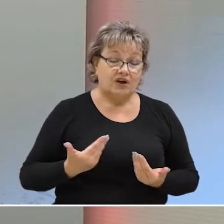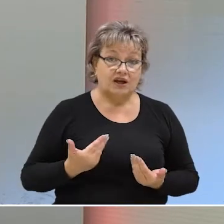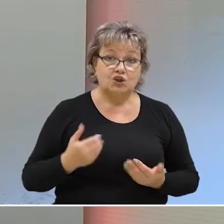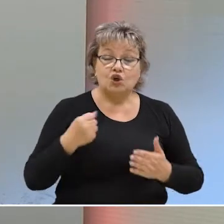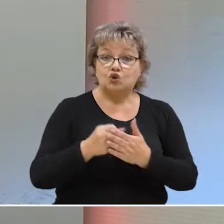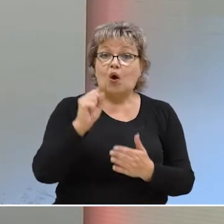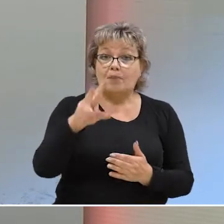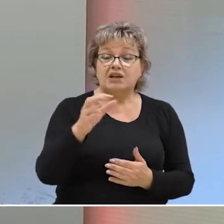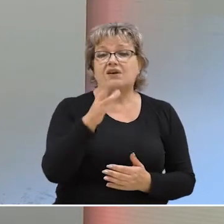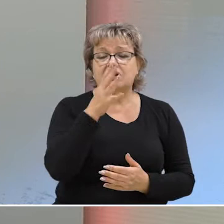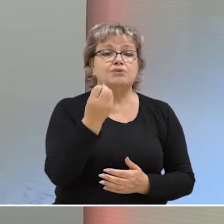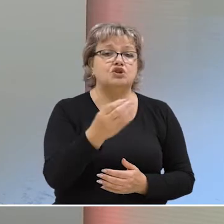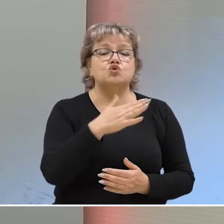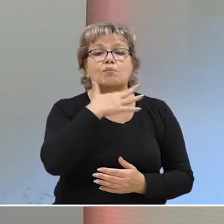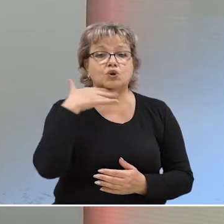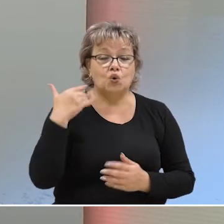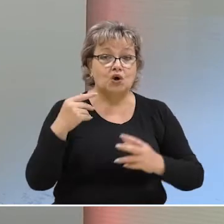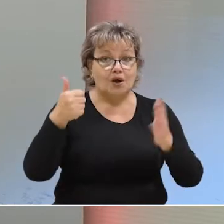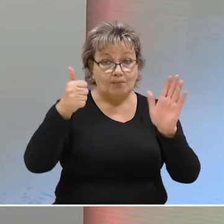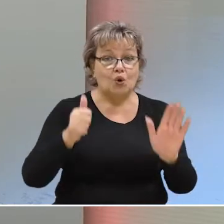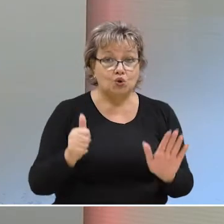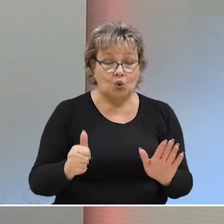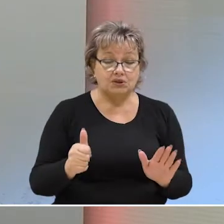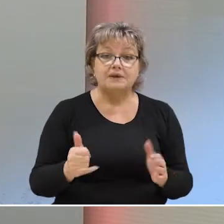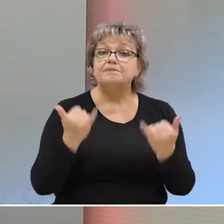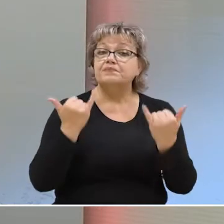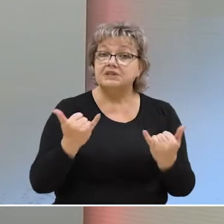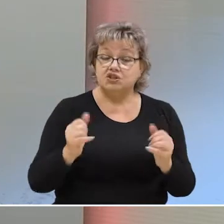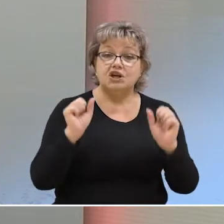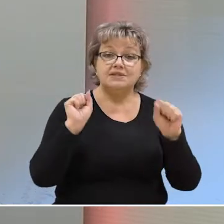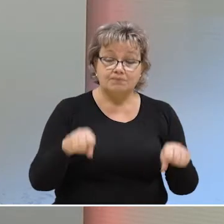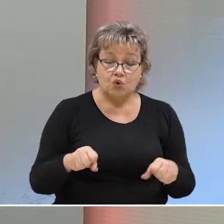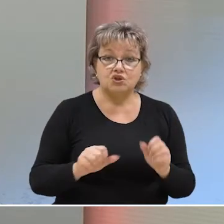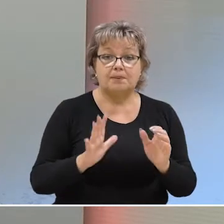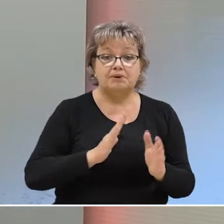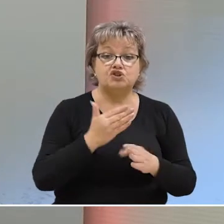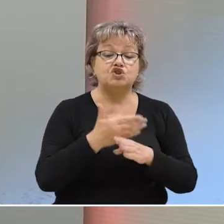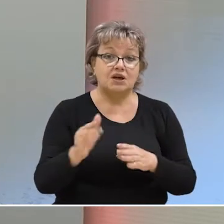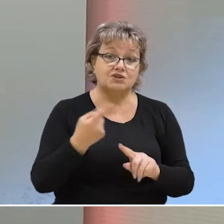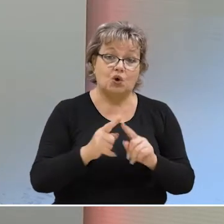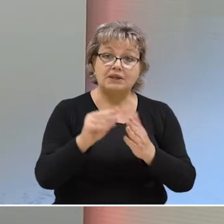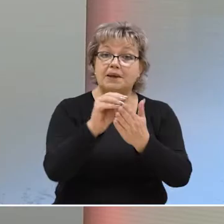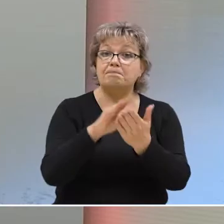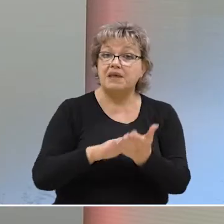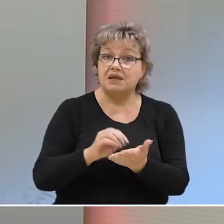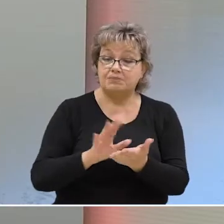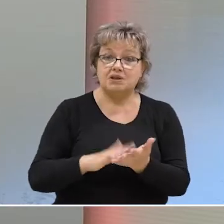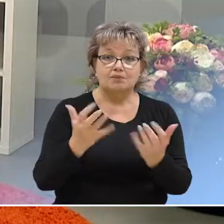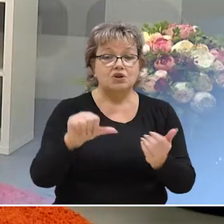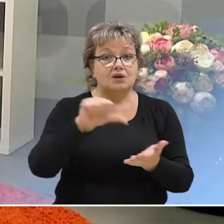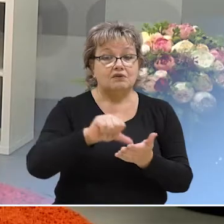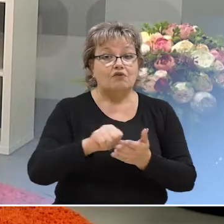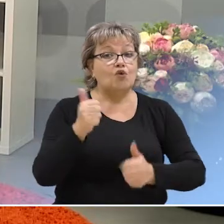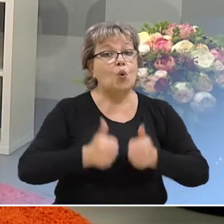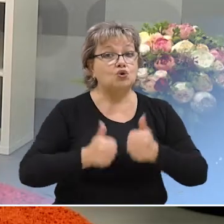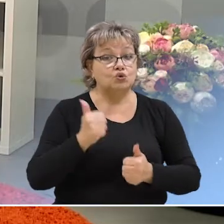Но до апреля времени еще много, про полгода. Но сейчас можно уже стать частью этой переписи и можно